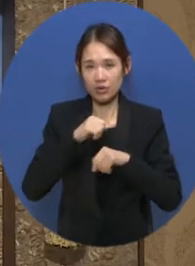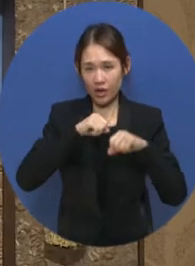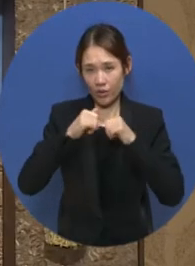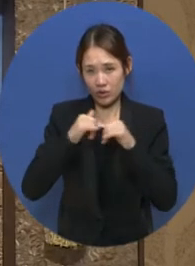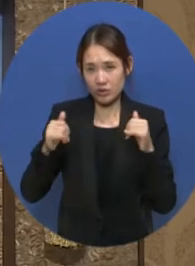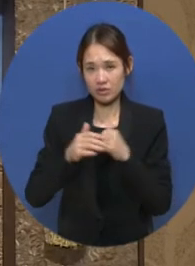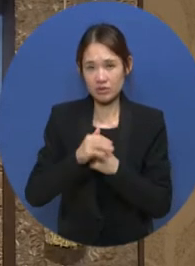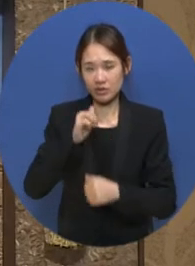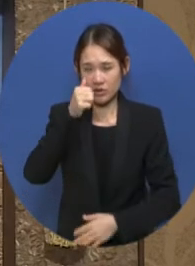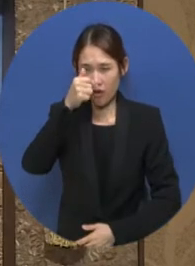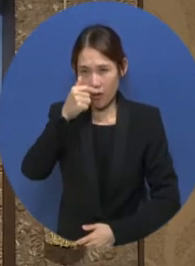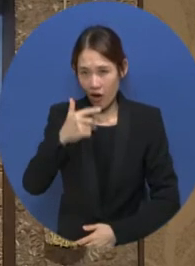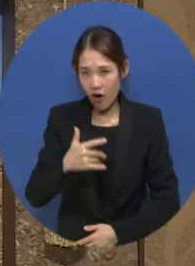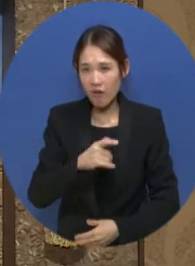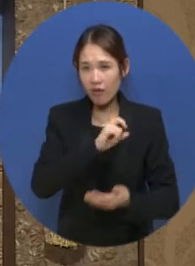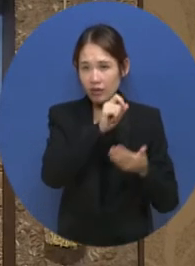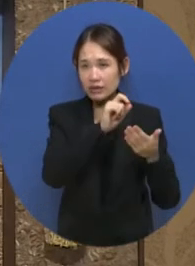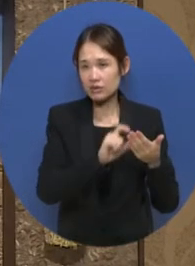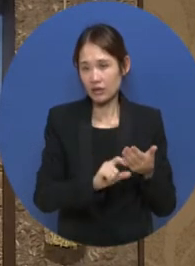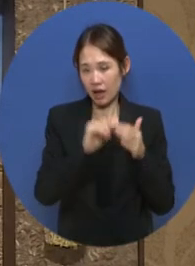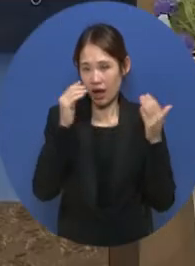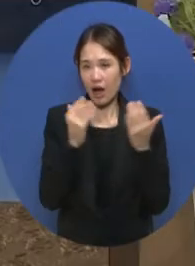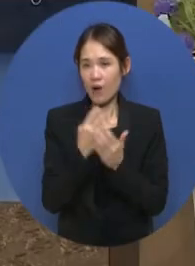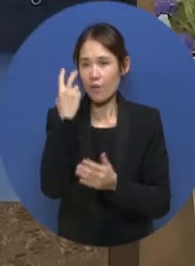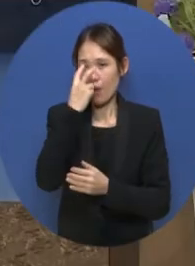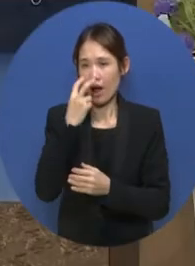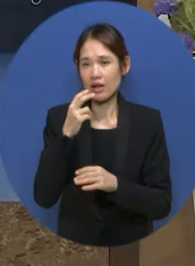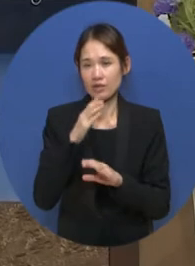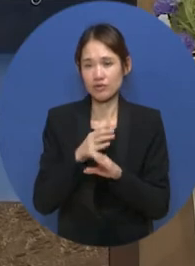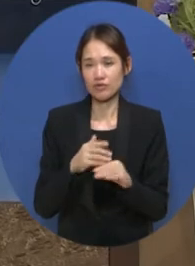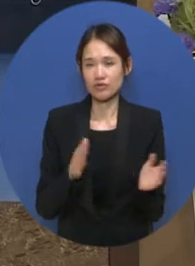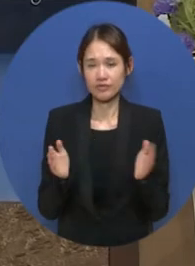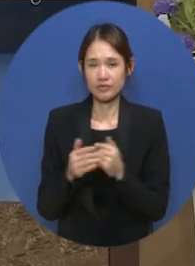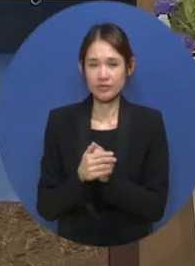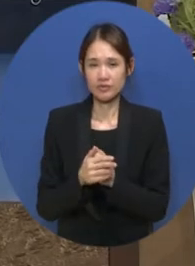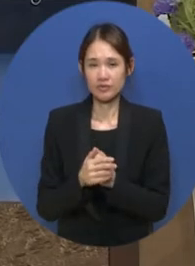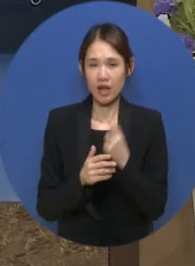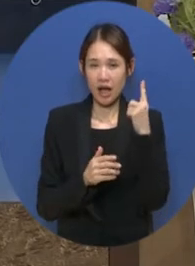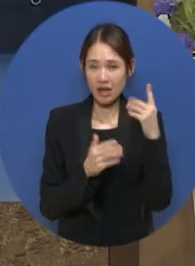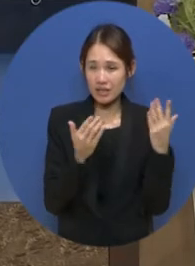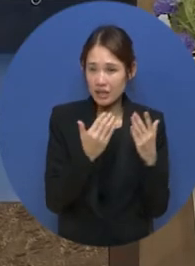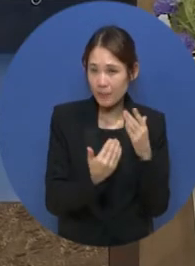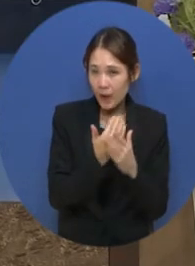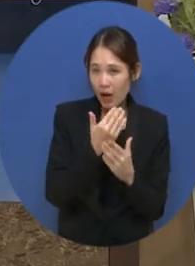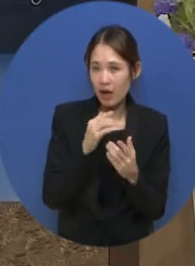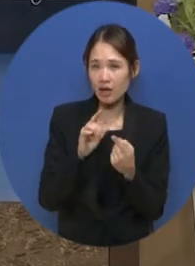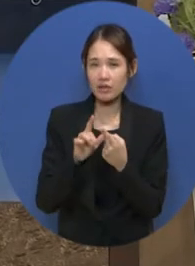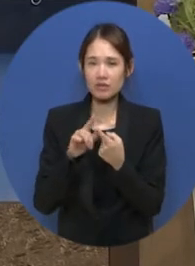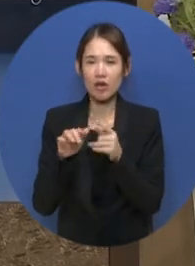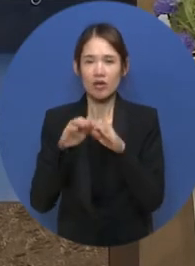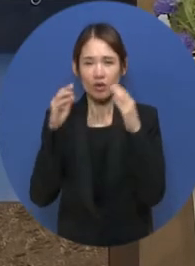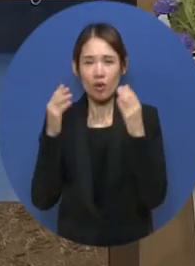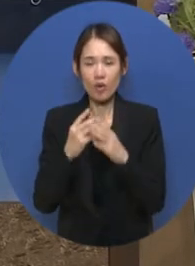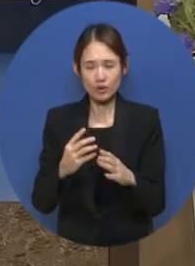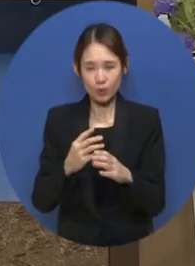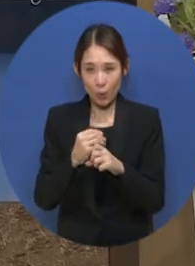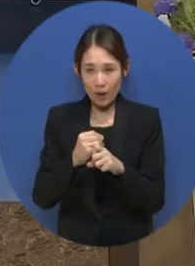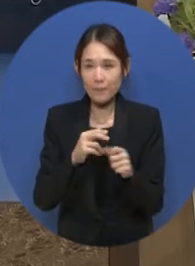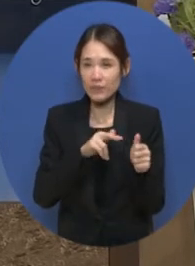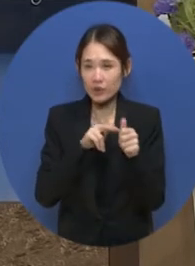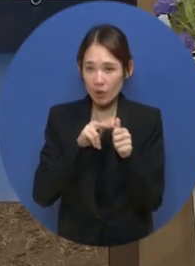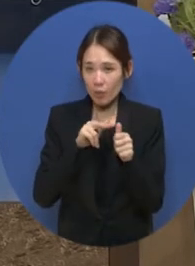대한 여러가지 기록들을 별도로 관리하고 있습니다 어 그럼 그 한 사건에 대한 모든 정합 쩍 인 정보가